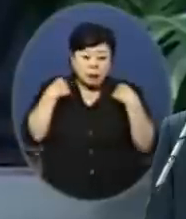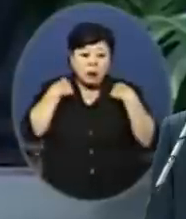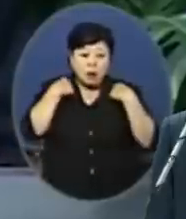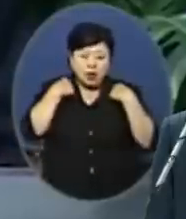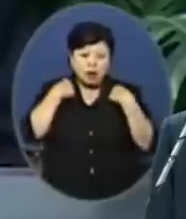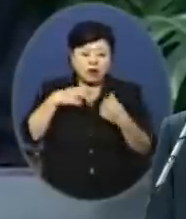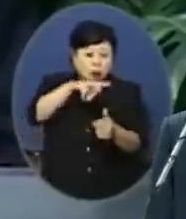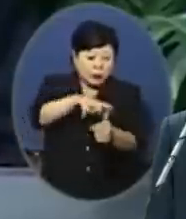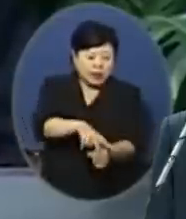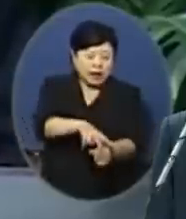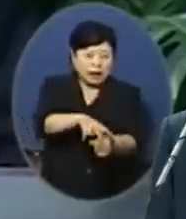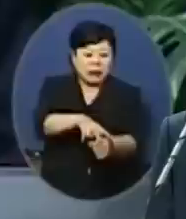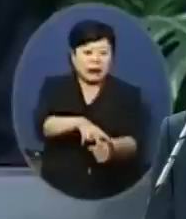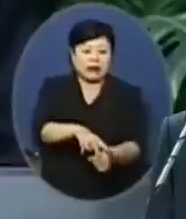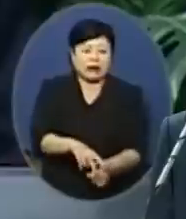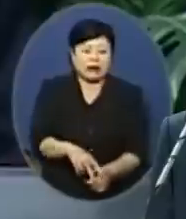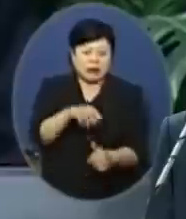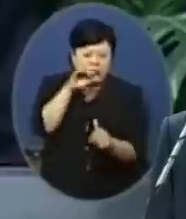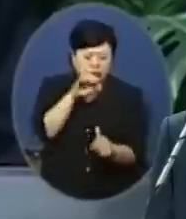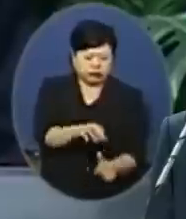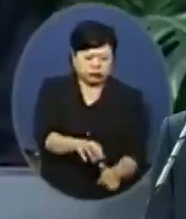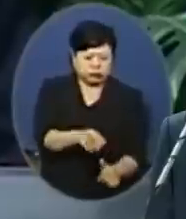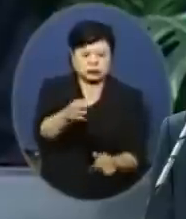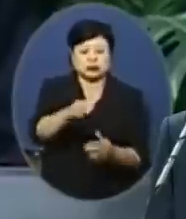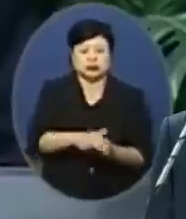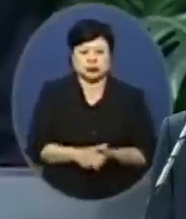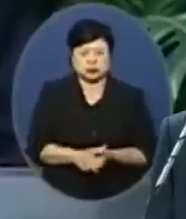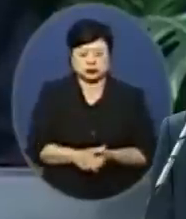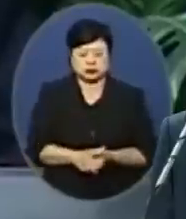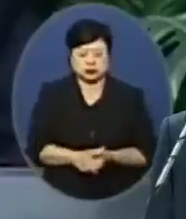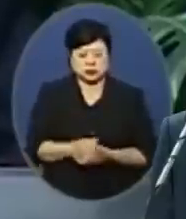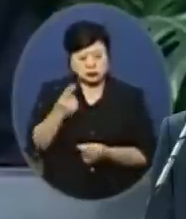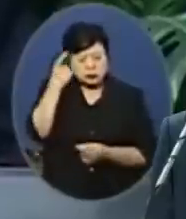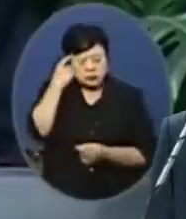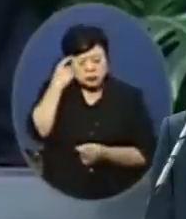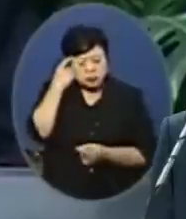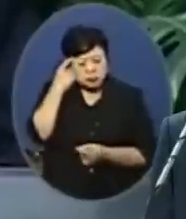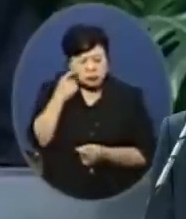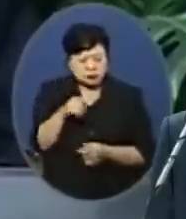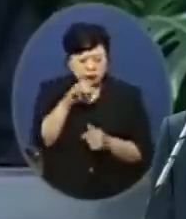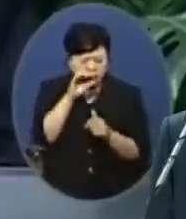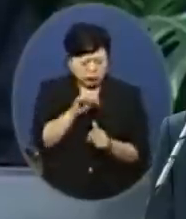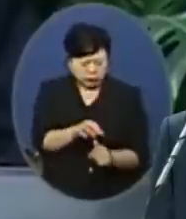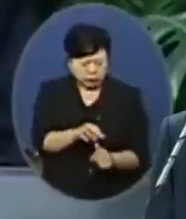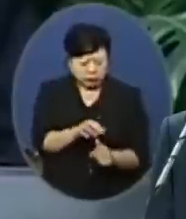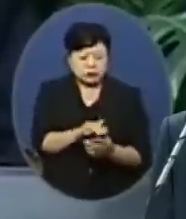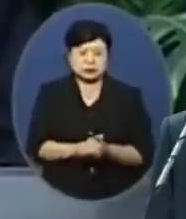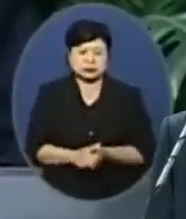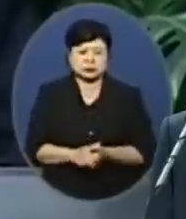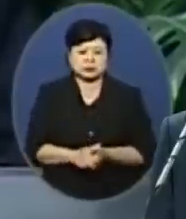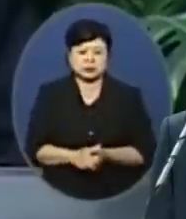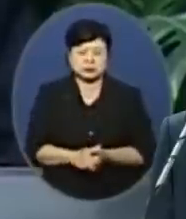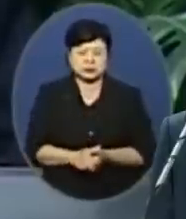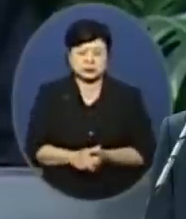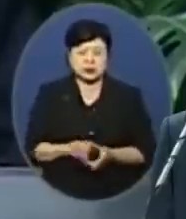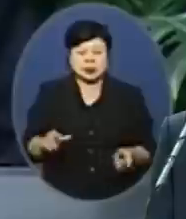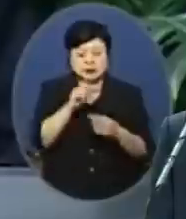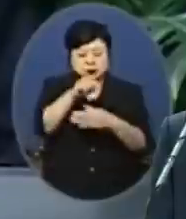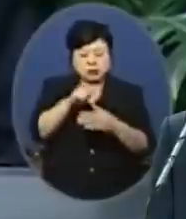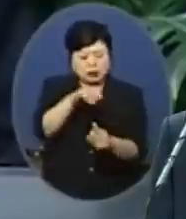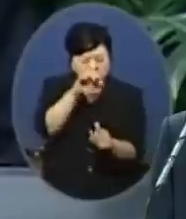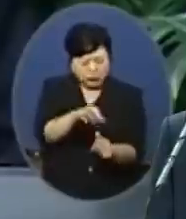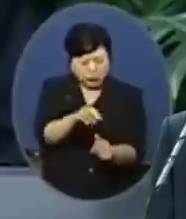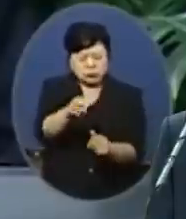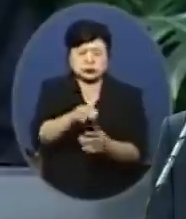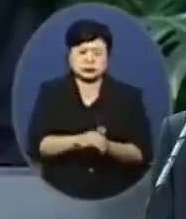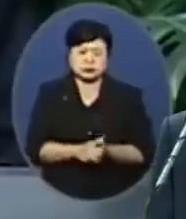올라탑니다. 억압을 가져오는 것입니다. 정신적으로 억압을 가져오고 생활에 억압을